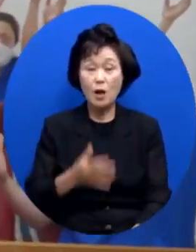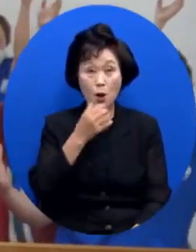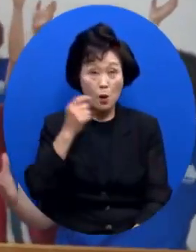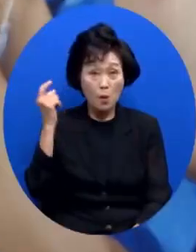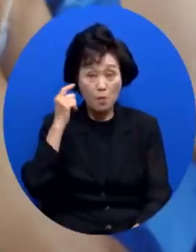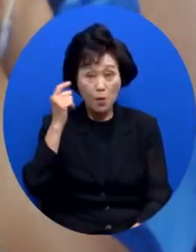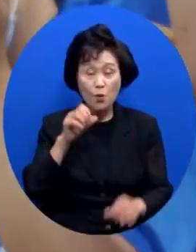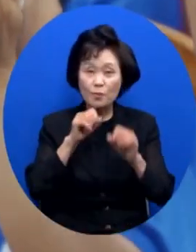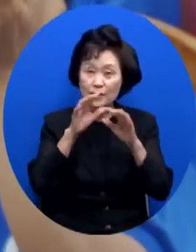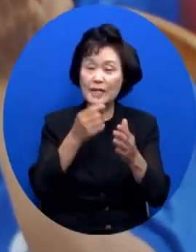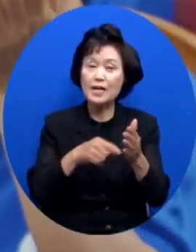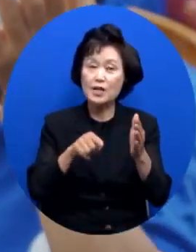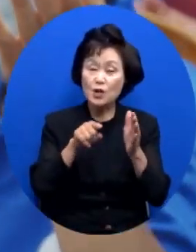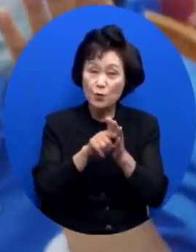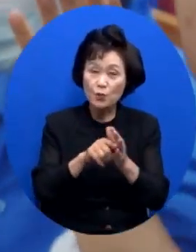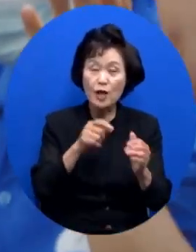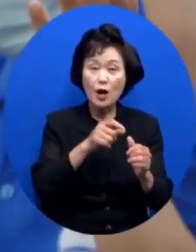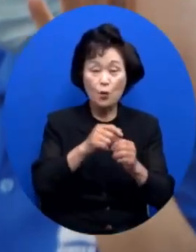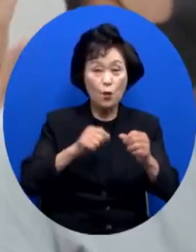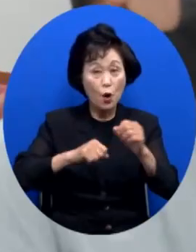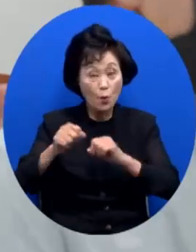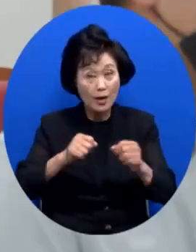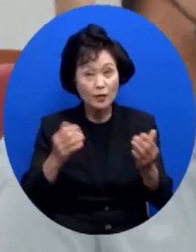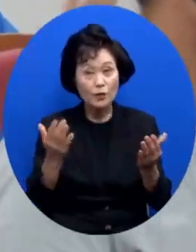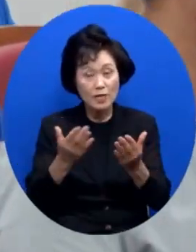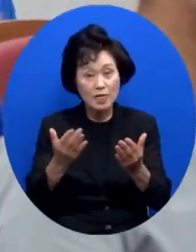위한 아웃리치 사역, 지역교회는 물론